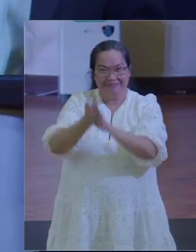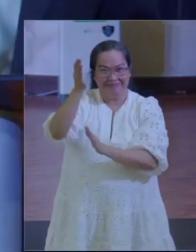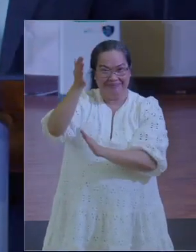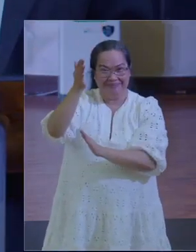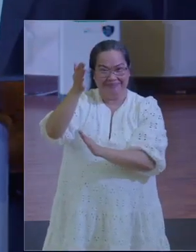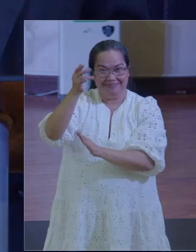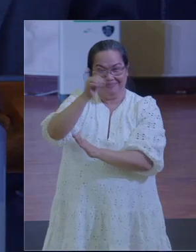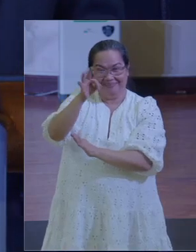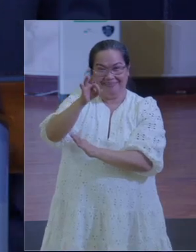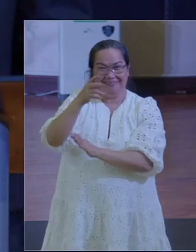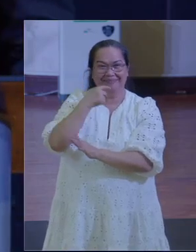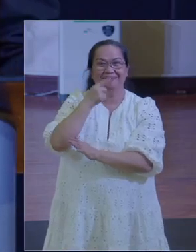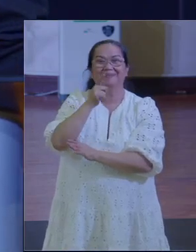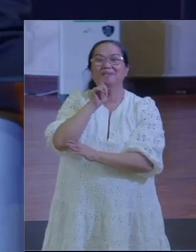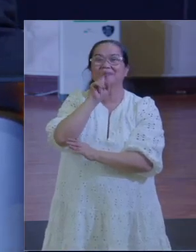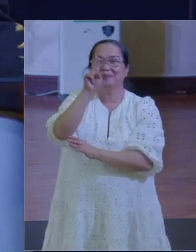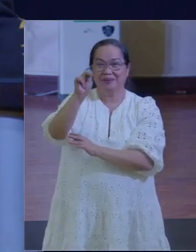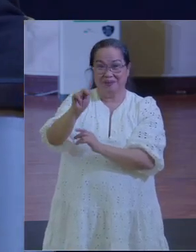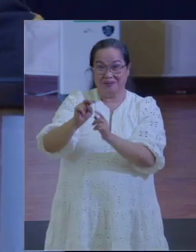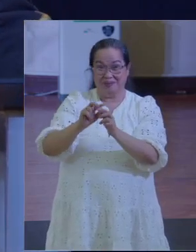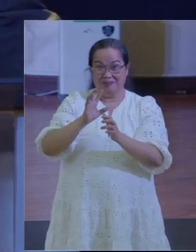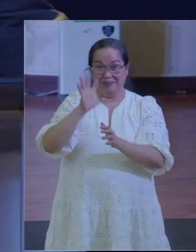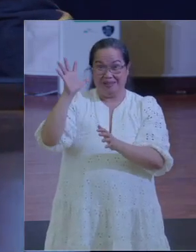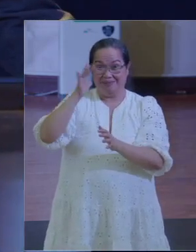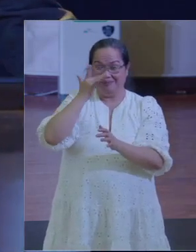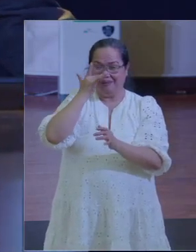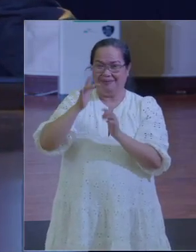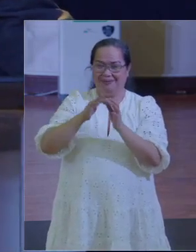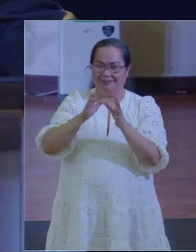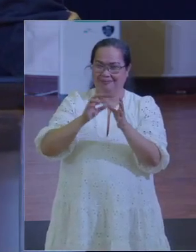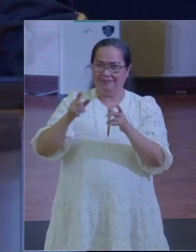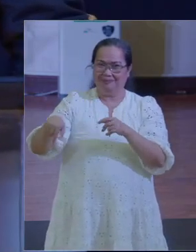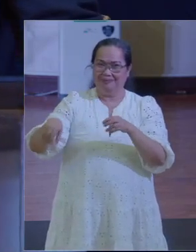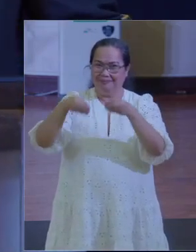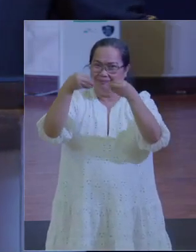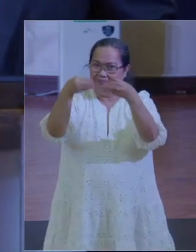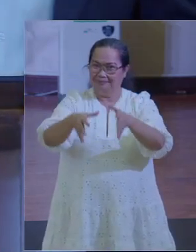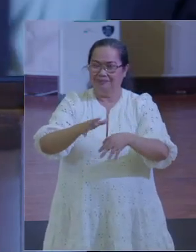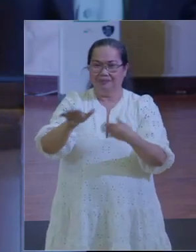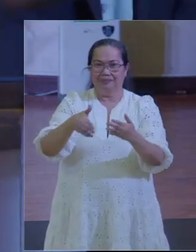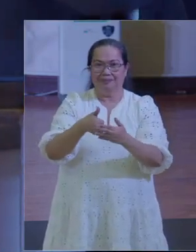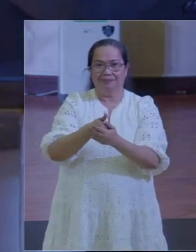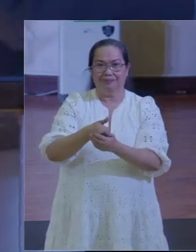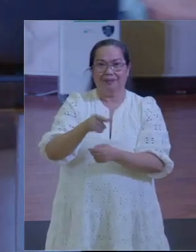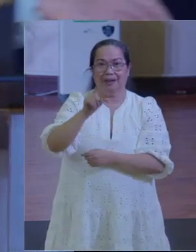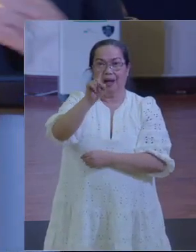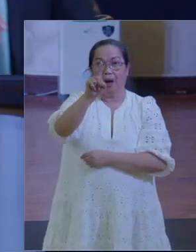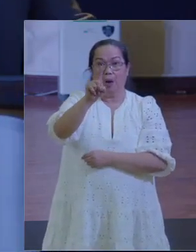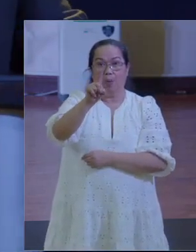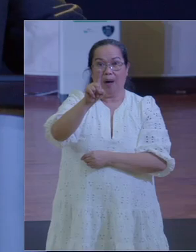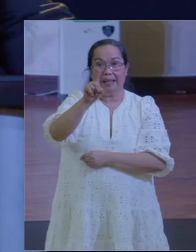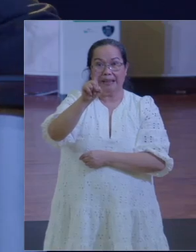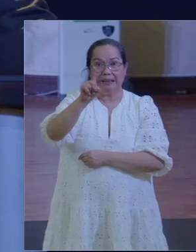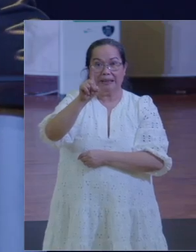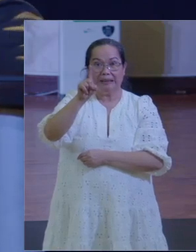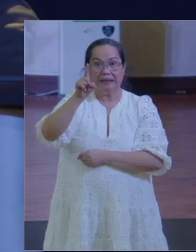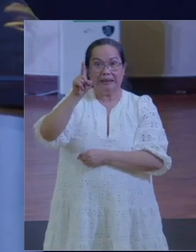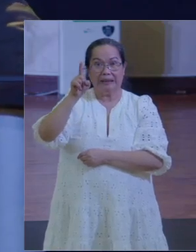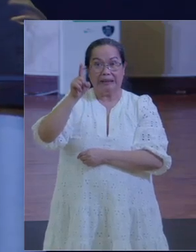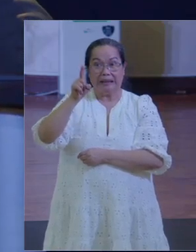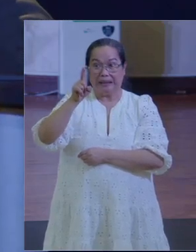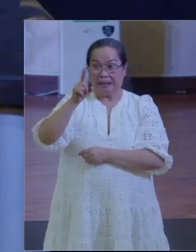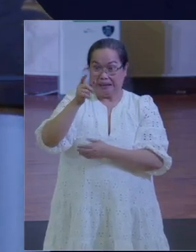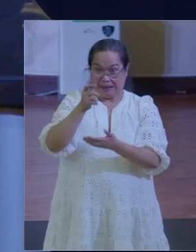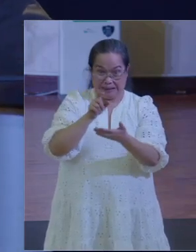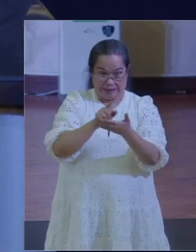si Coach Norman Black, nag-coach sa Ateneo, nung manalo sila, binigyan lahat ng MVP ng tigis-tigis ang iPhone, yung mga players,